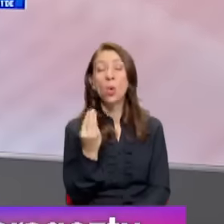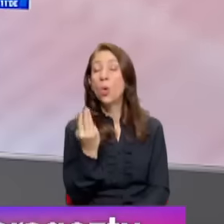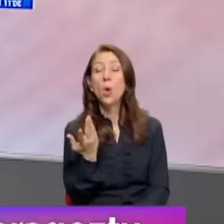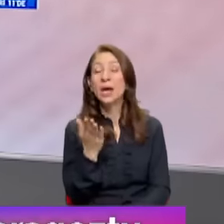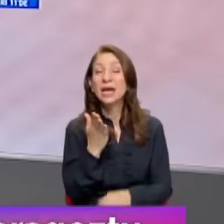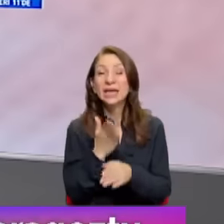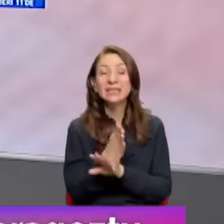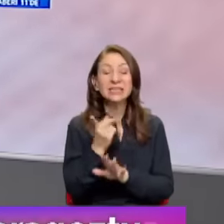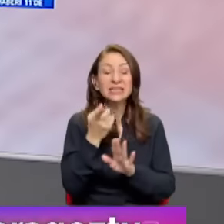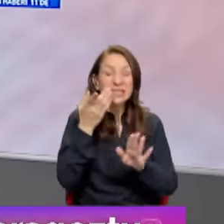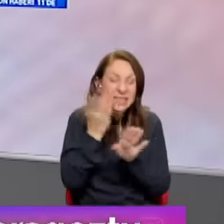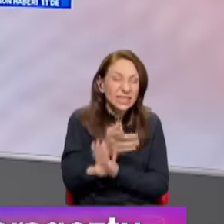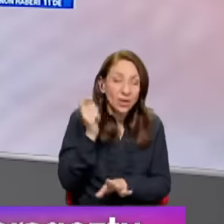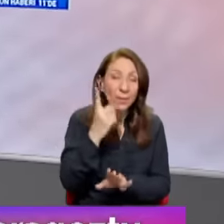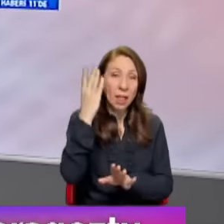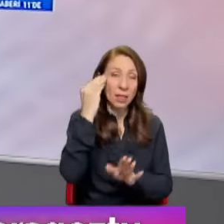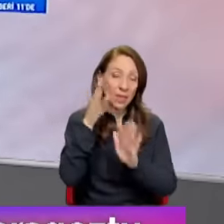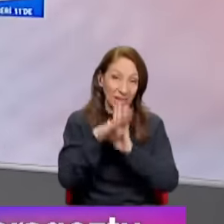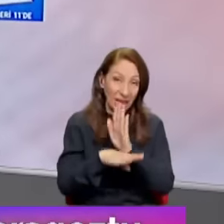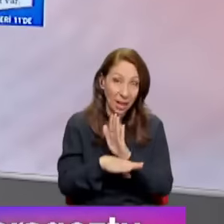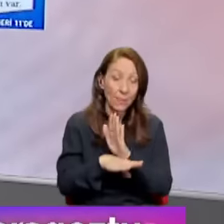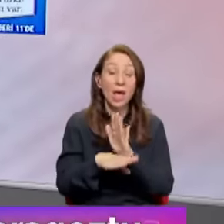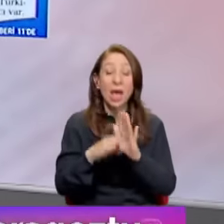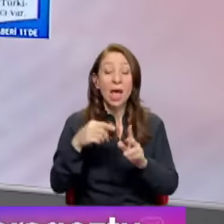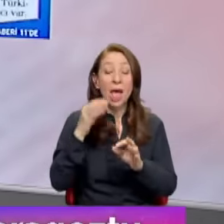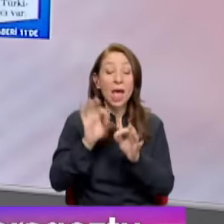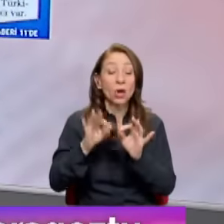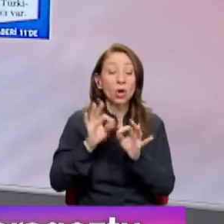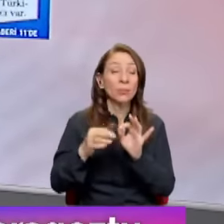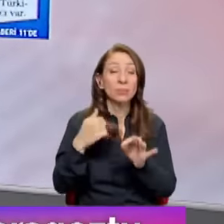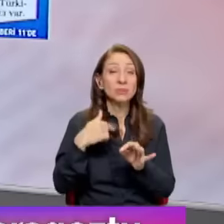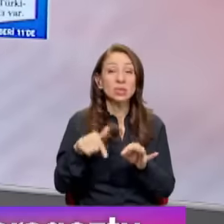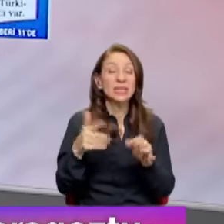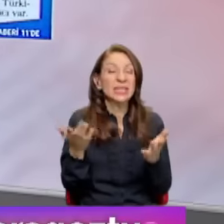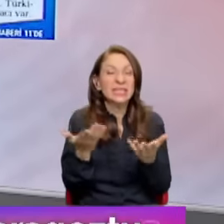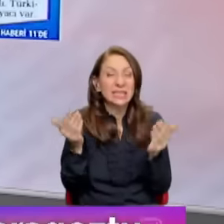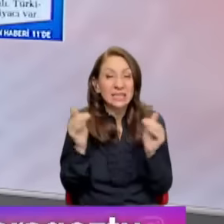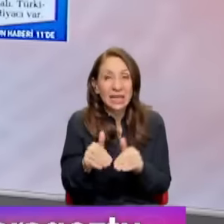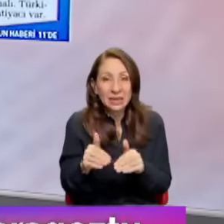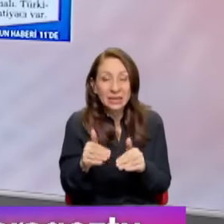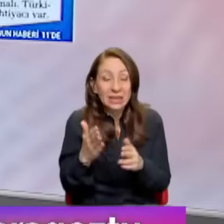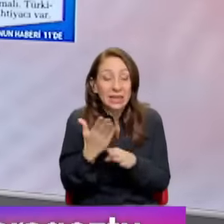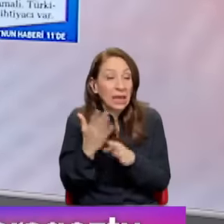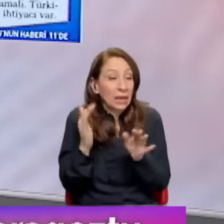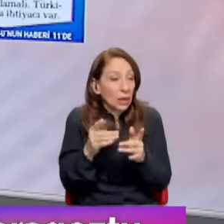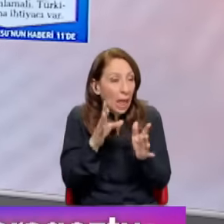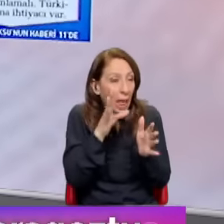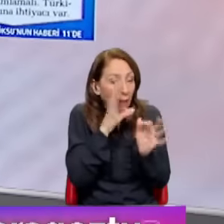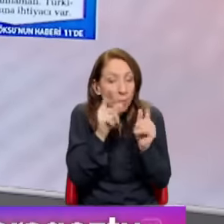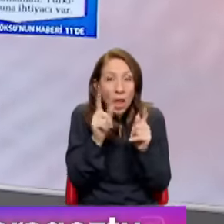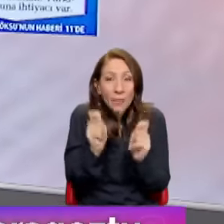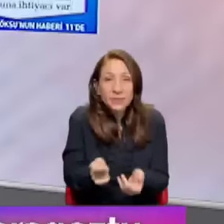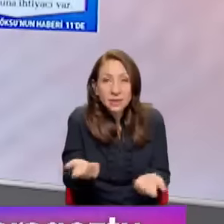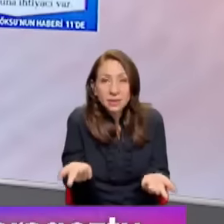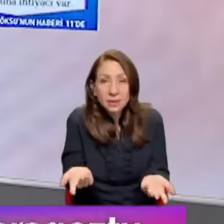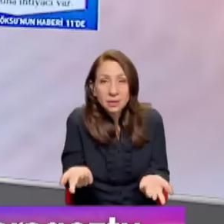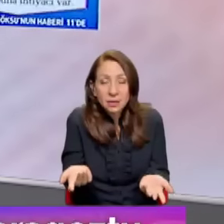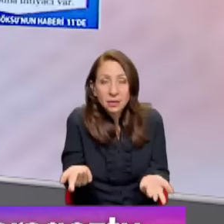ciddi anlamda gerileme yaşanıyor ikincisi ekonomi de biz buraya nasıl geldik niye geldik kimin yüzünden